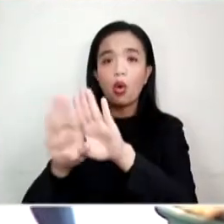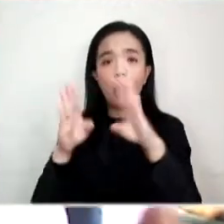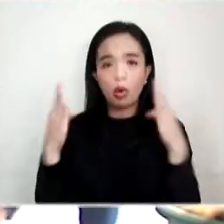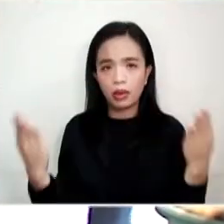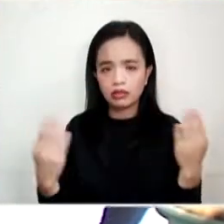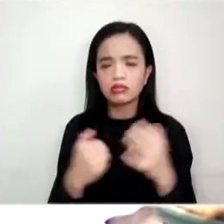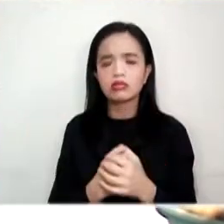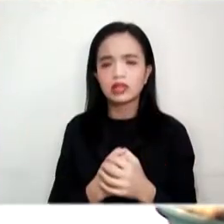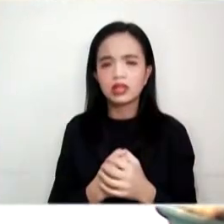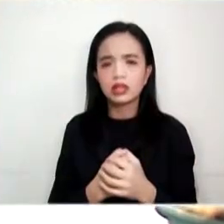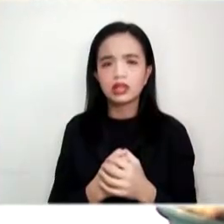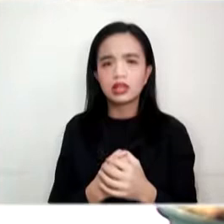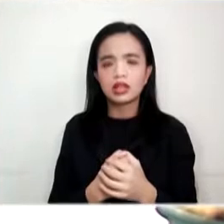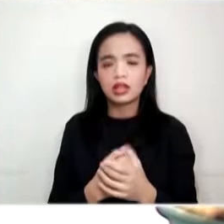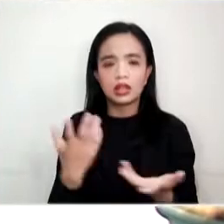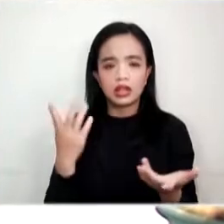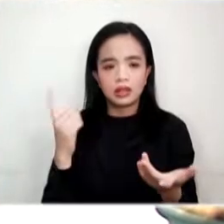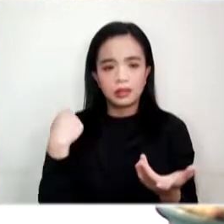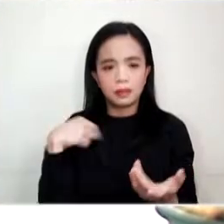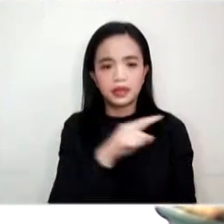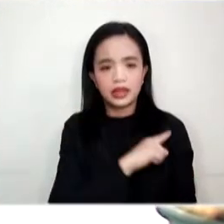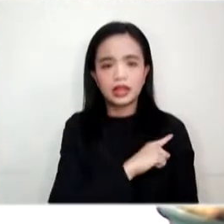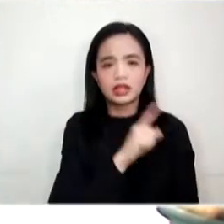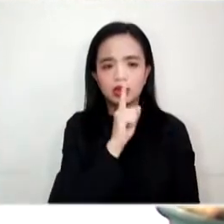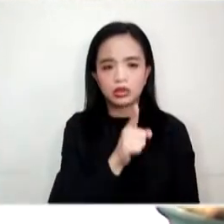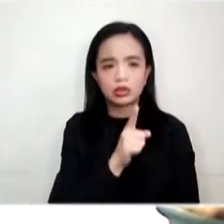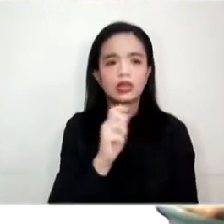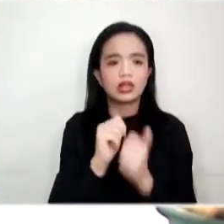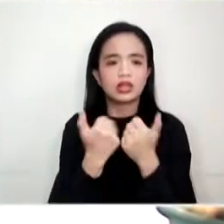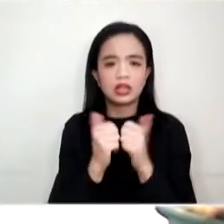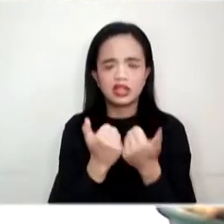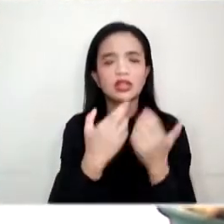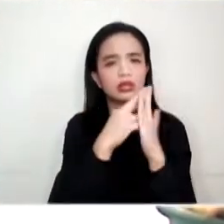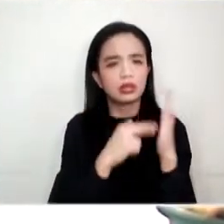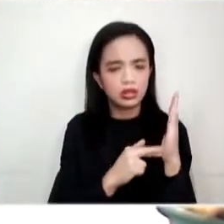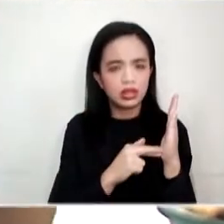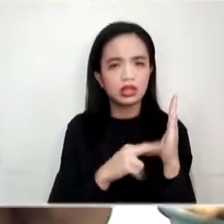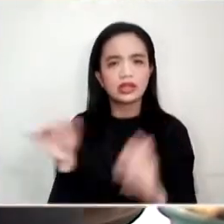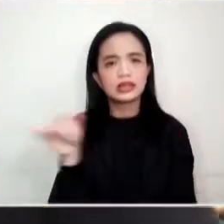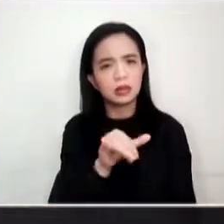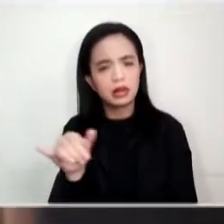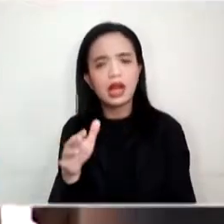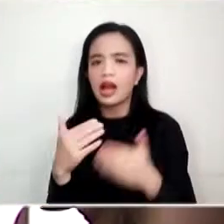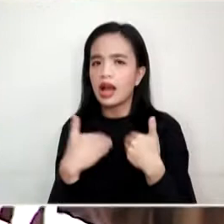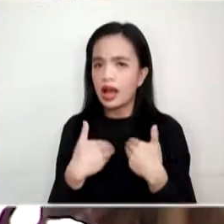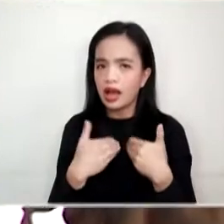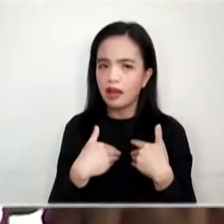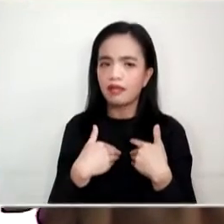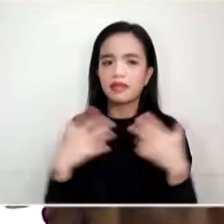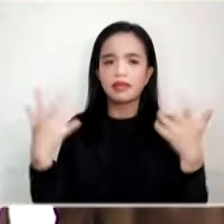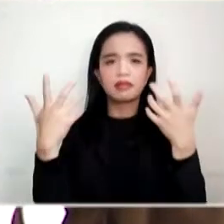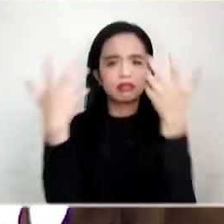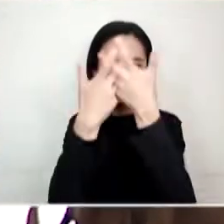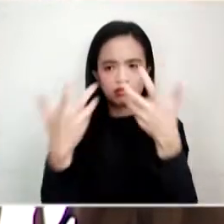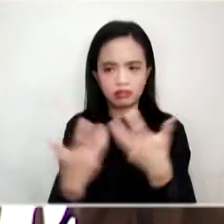our conditions, well briefed on our measures, and at the same time, there is an alignment, and they understand